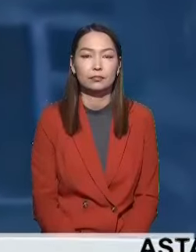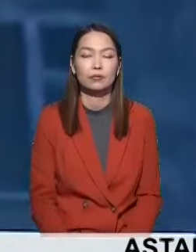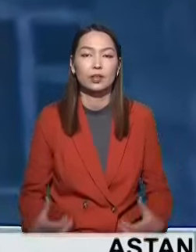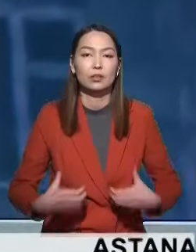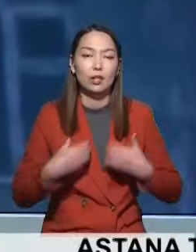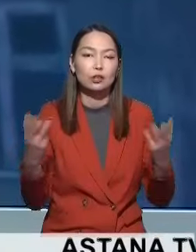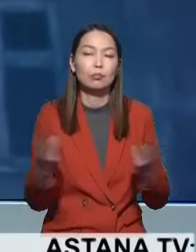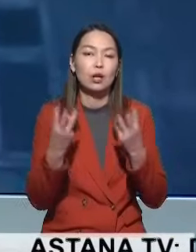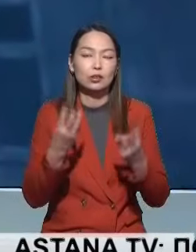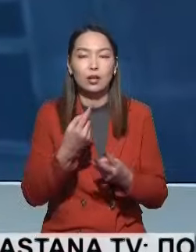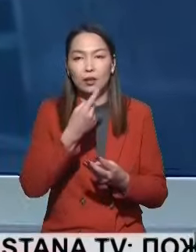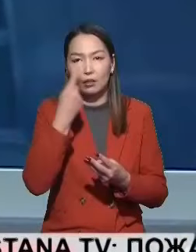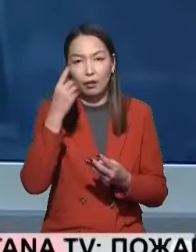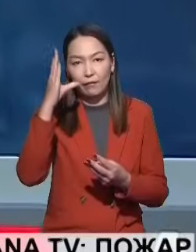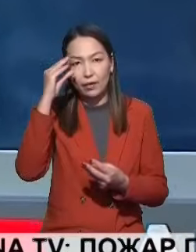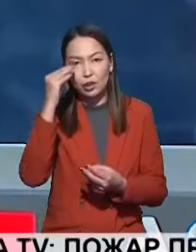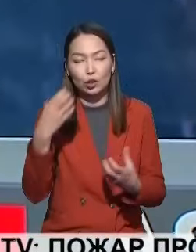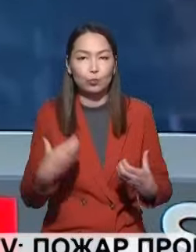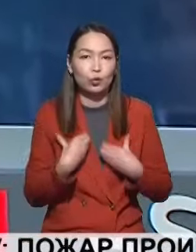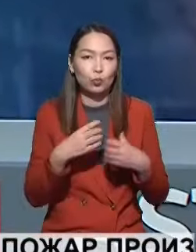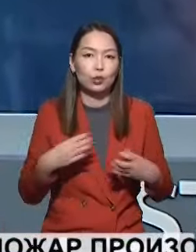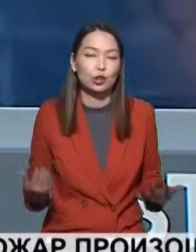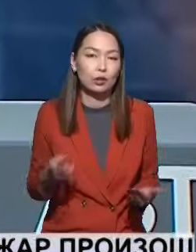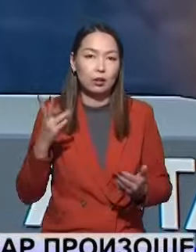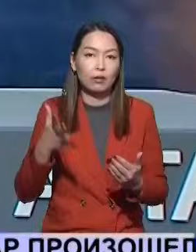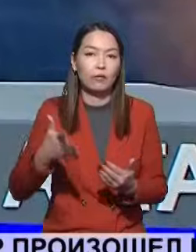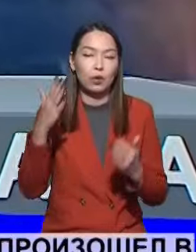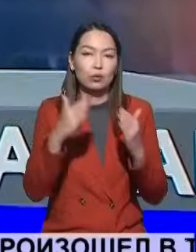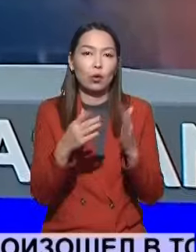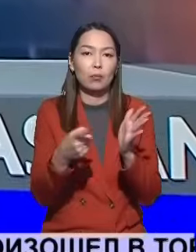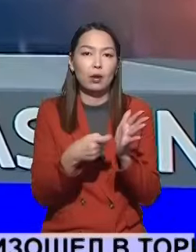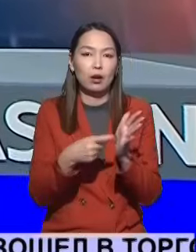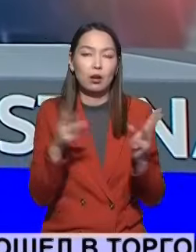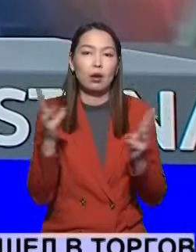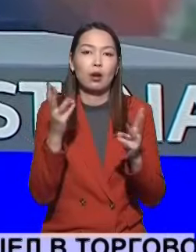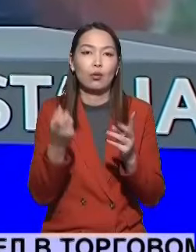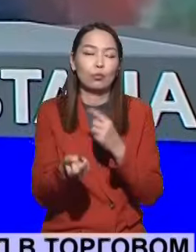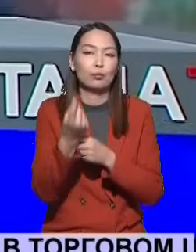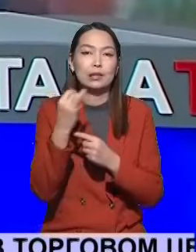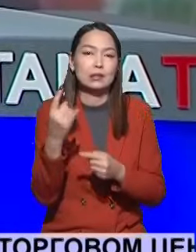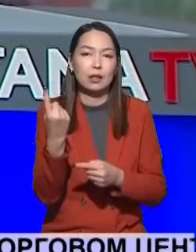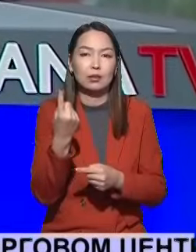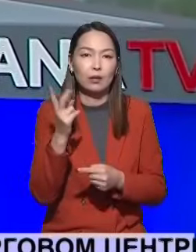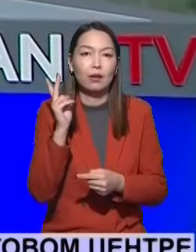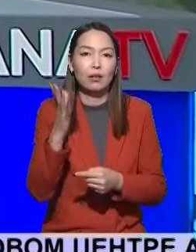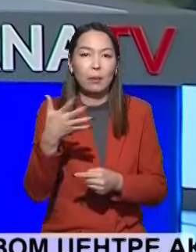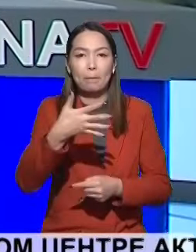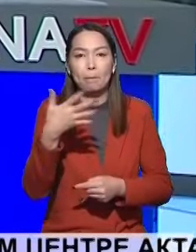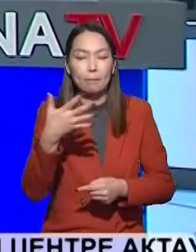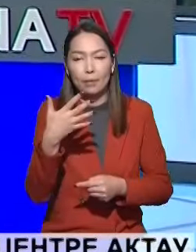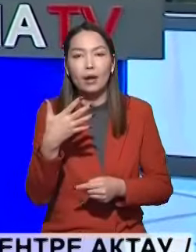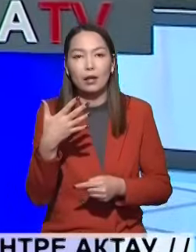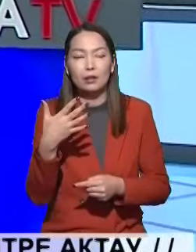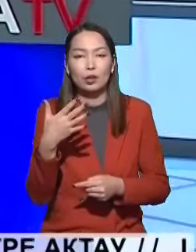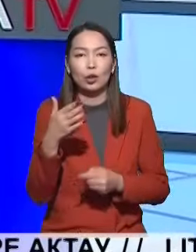Страшный пожар накануне вечером напугал жителей многоквартирного дома в Караганде. Огонь вспыхнул в одной из квартир пятиэтажной хрущевки.